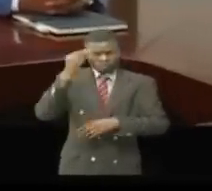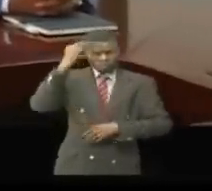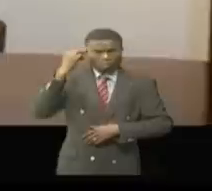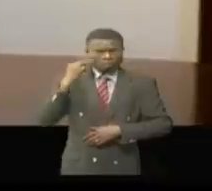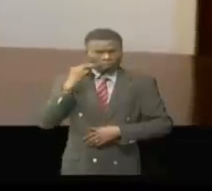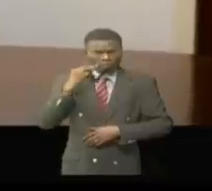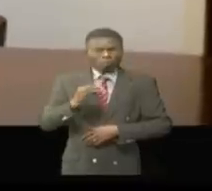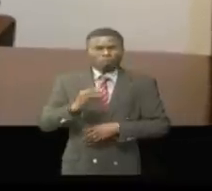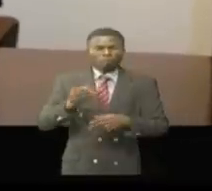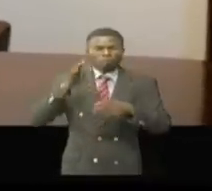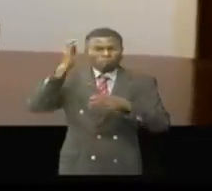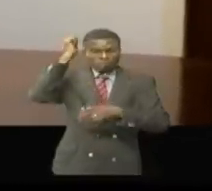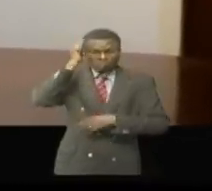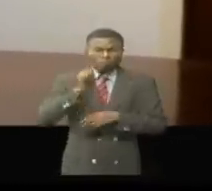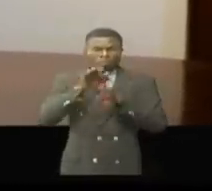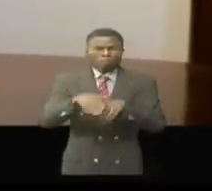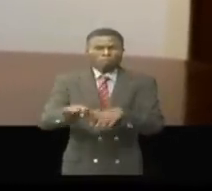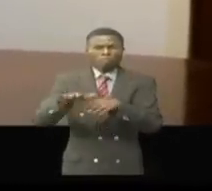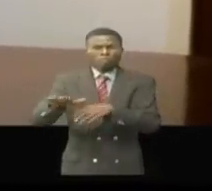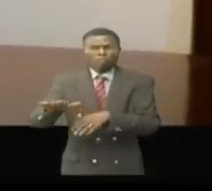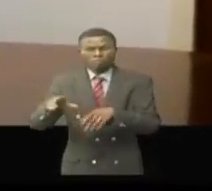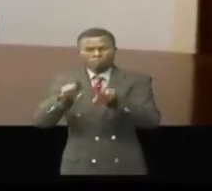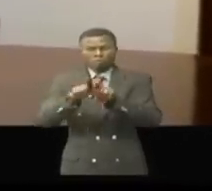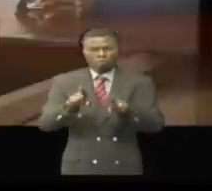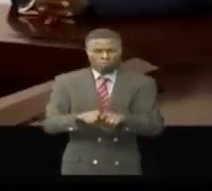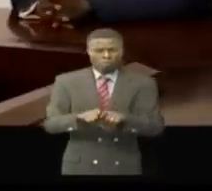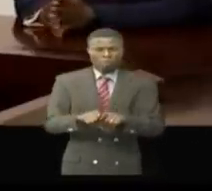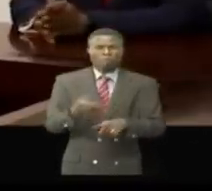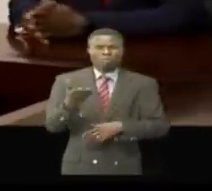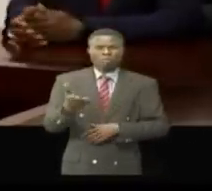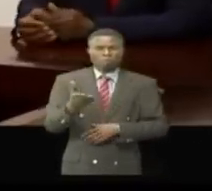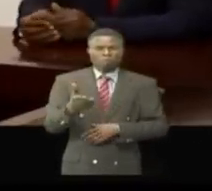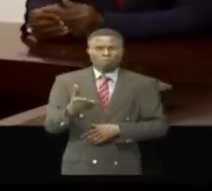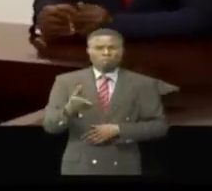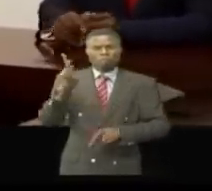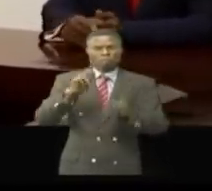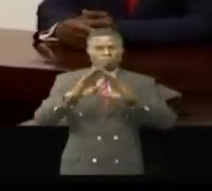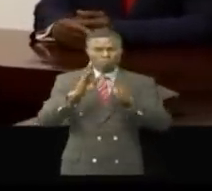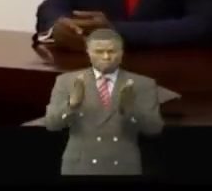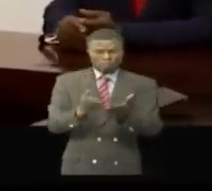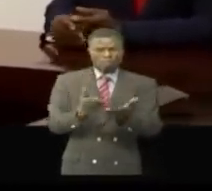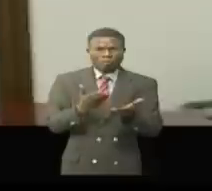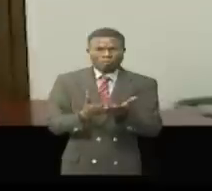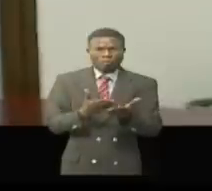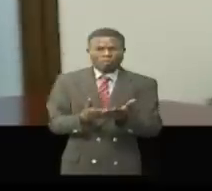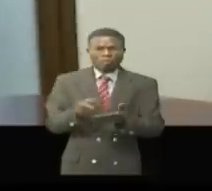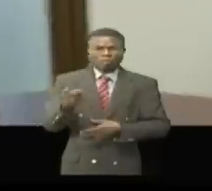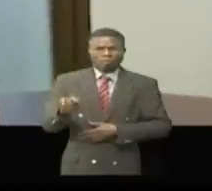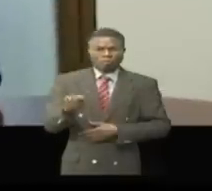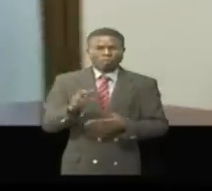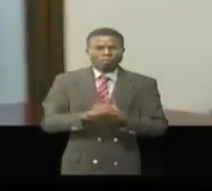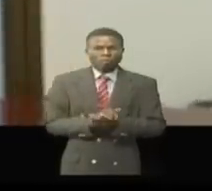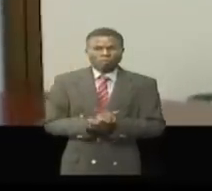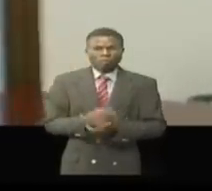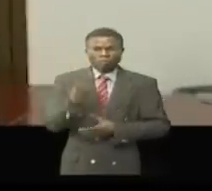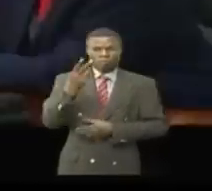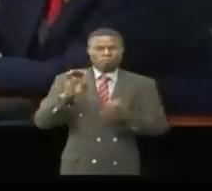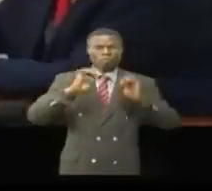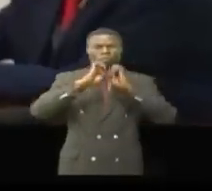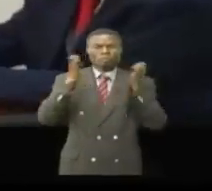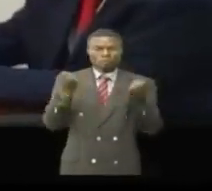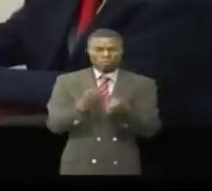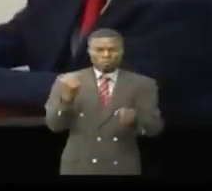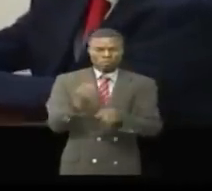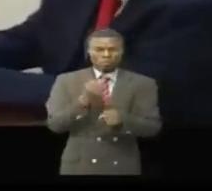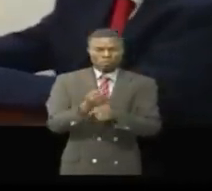lignes maritimes congolaises, Lambert Mendo Malanga, et celui de l'OGEFREM, Adolphe Amissi Makutano. Deux entreprises du secteur